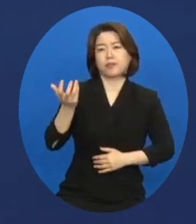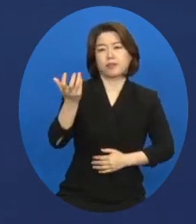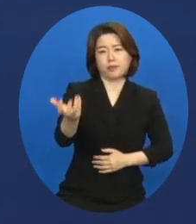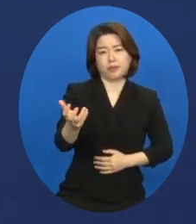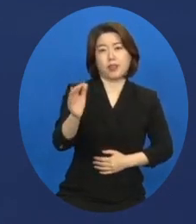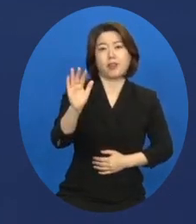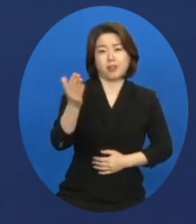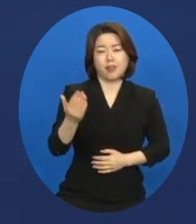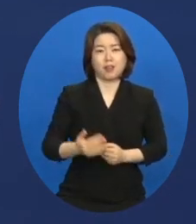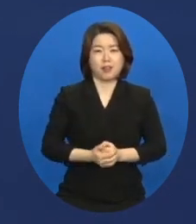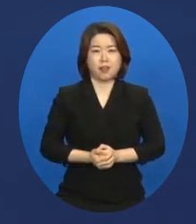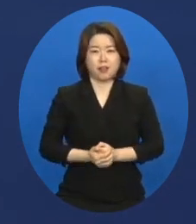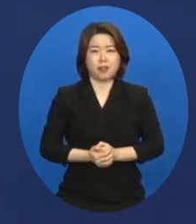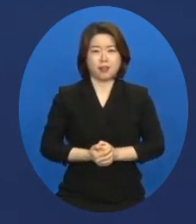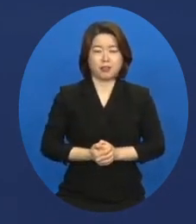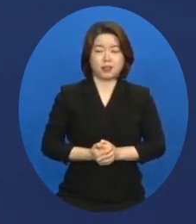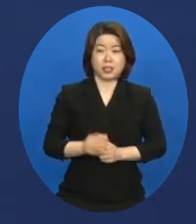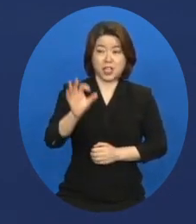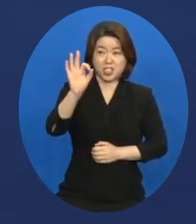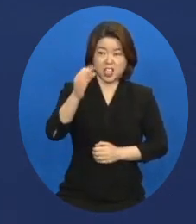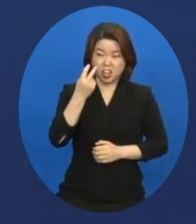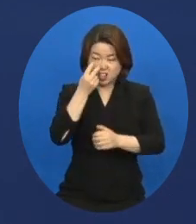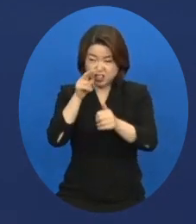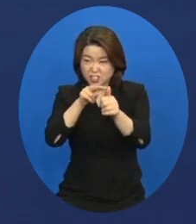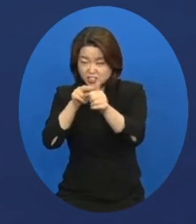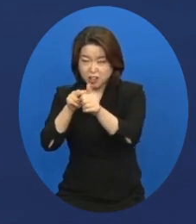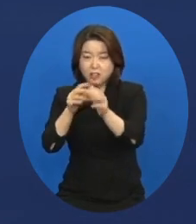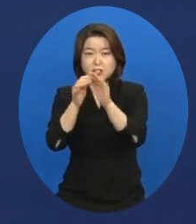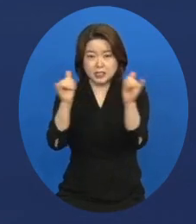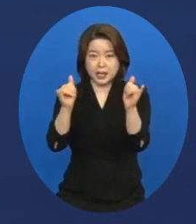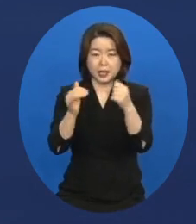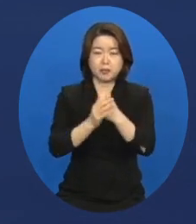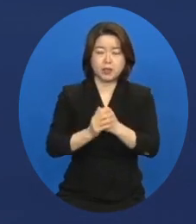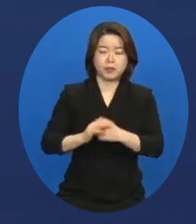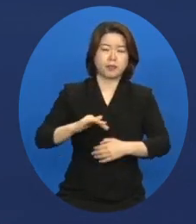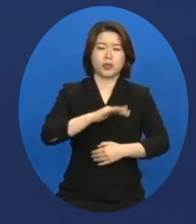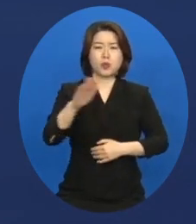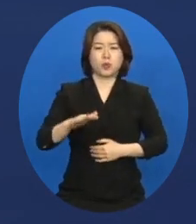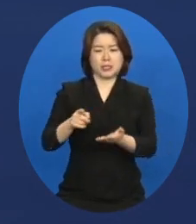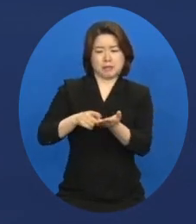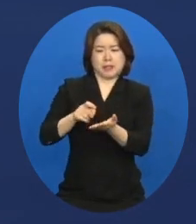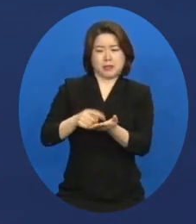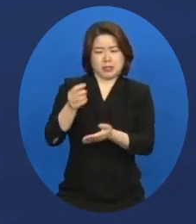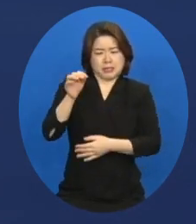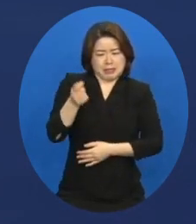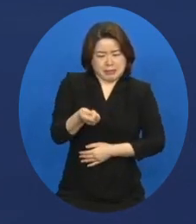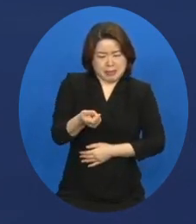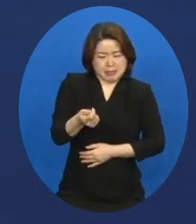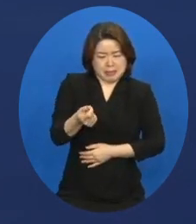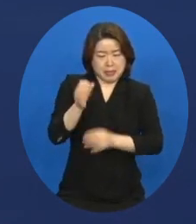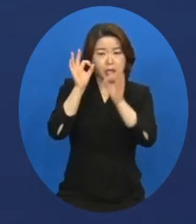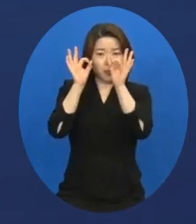겁니다. 그 10명의 정탐꾼들이 우리는 메뚜기 같이 보인다.